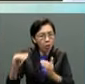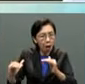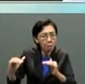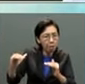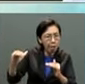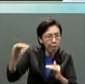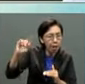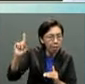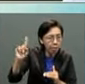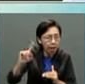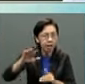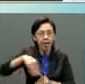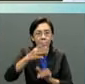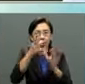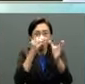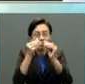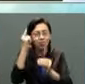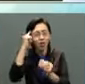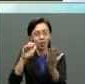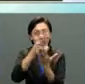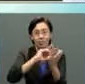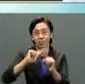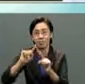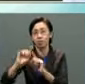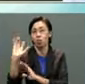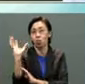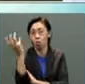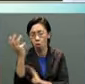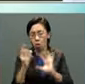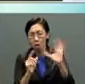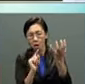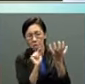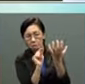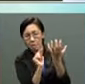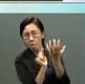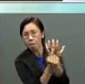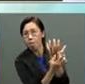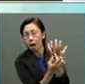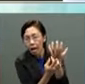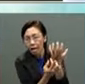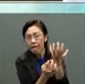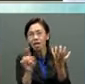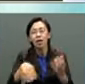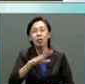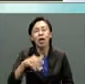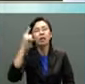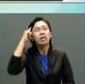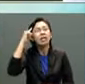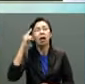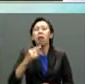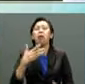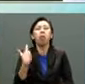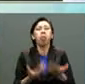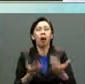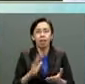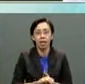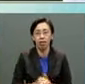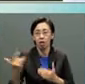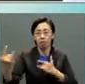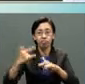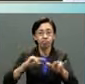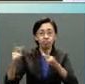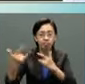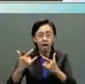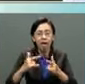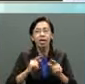ได้รับทราบนะครับสถานการณ์โลกตอนนี้ก็ยังไม่ได้น่าไว้วางใจอย่างที่บอกนะครับตอนนี้การบินการติดต่อระหว่างประเ